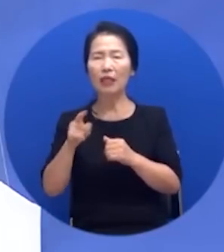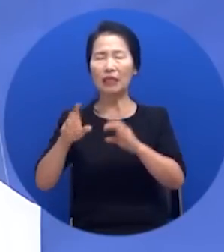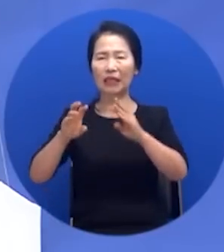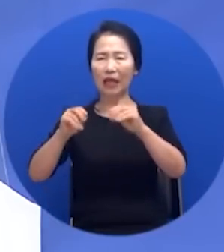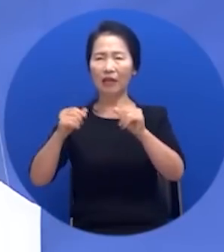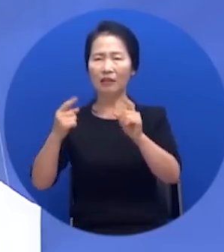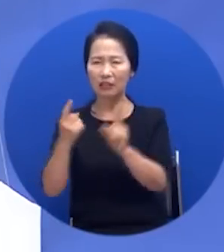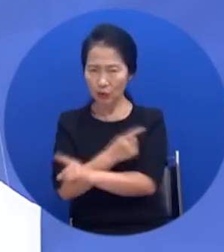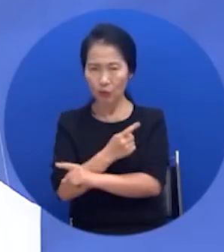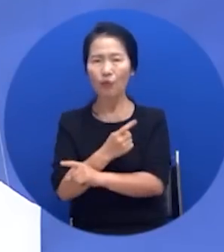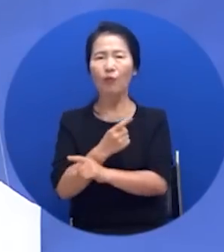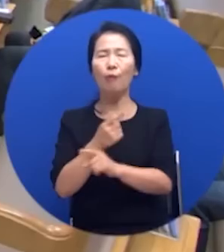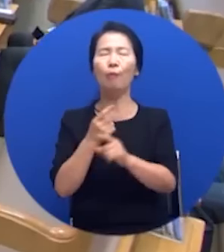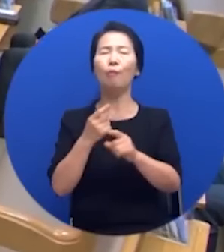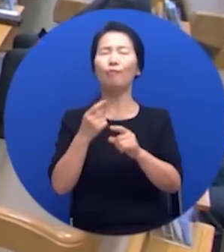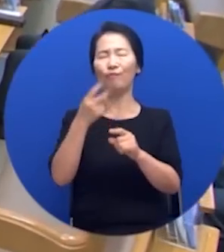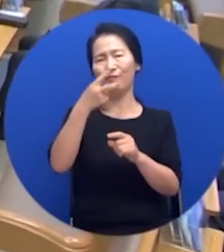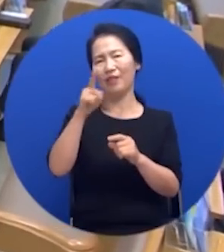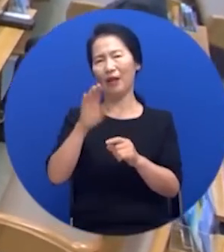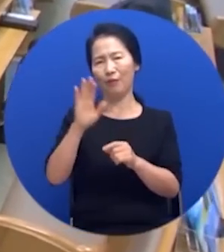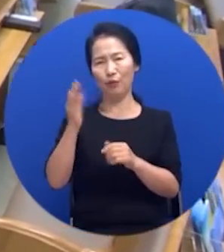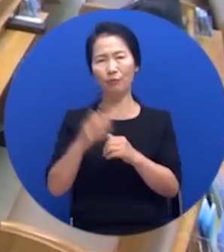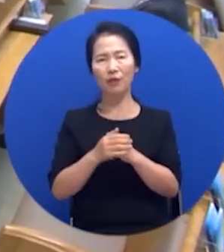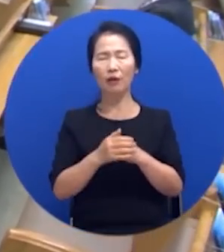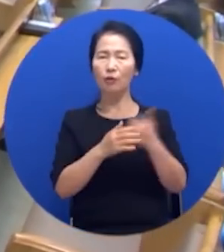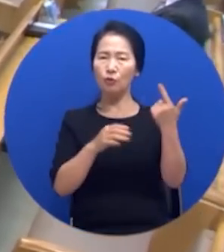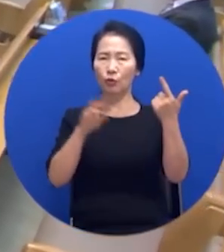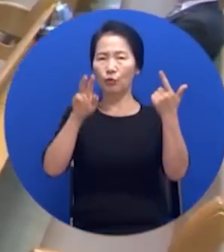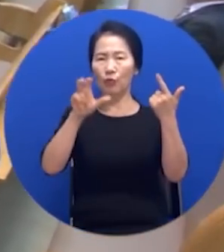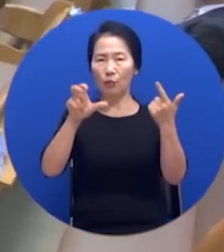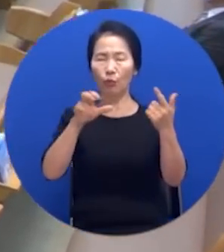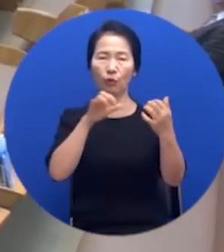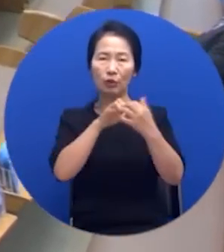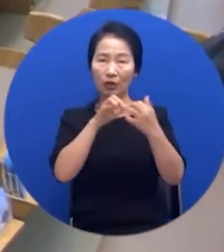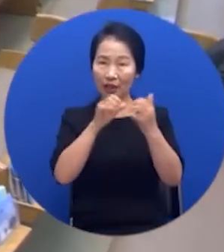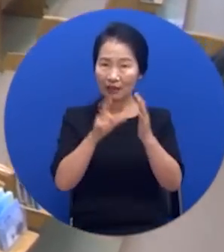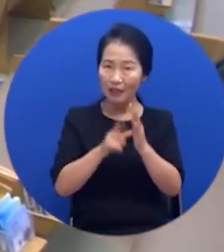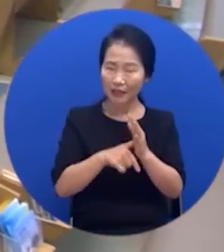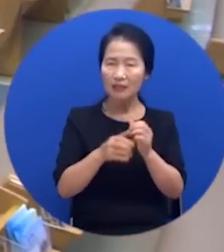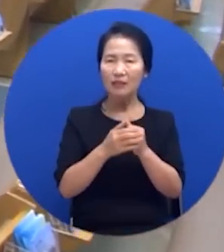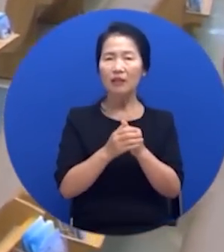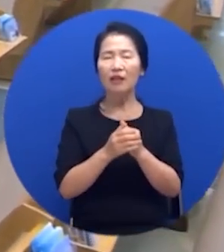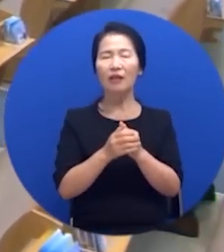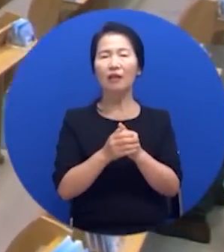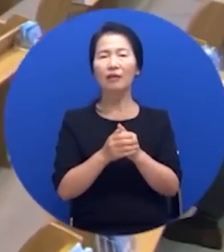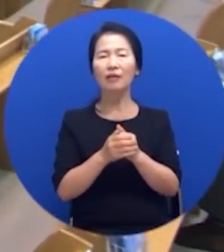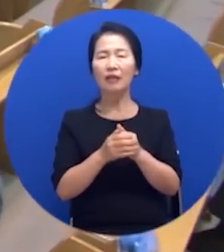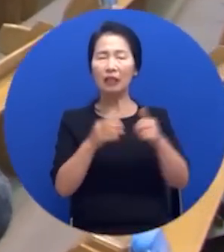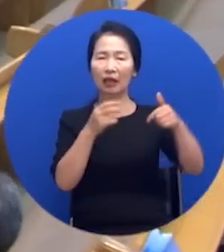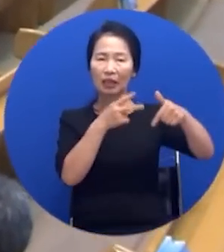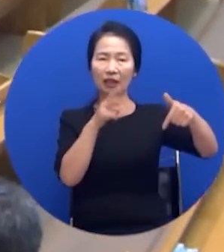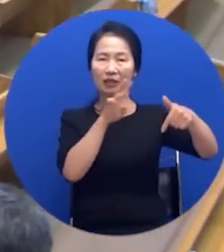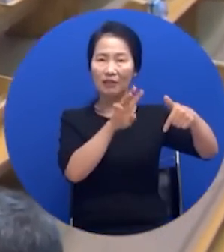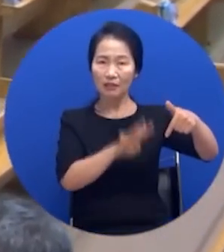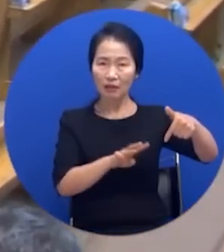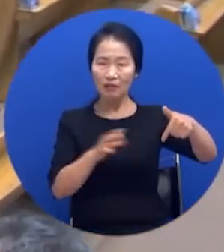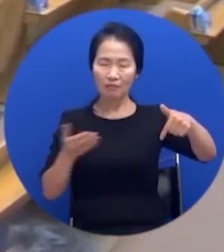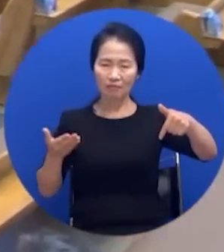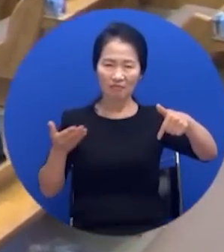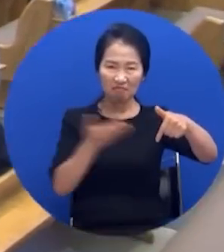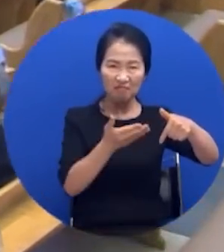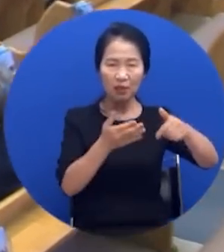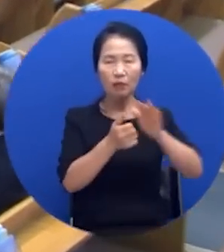답이라고 믿습니다. 6.25 전쟁 당시에 인천 상륙작전이 성공한 그 배경을